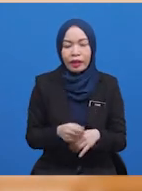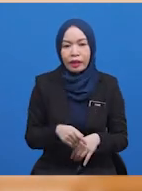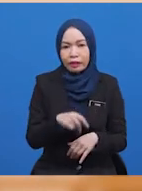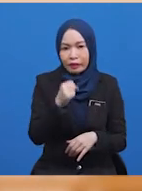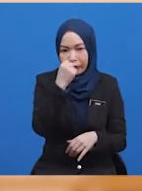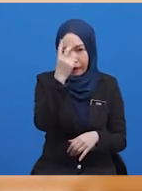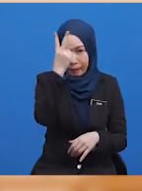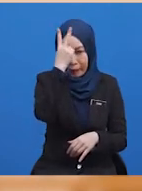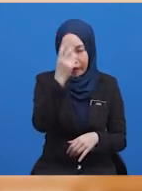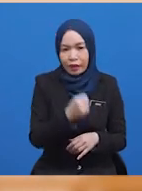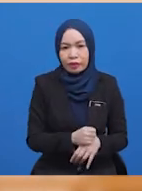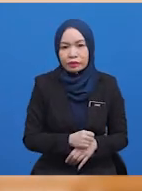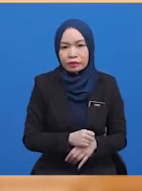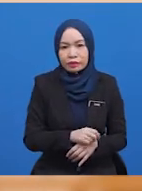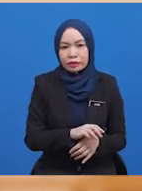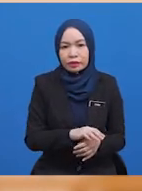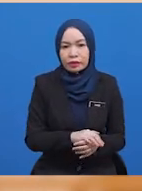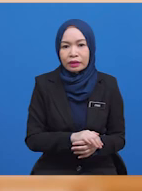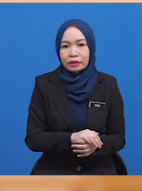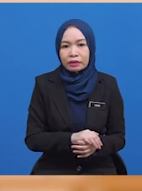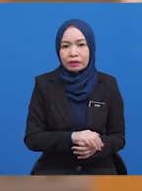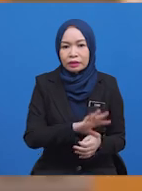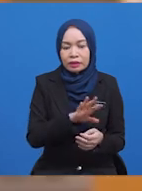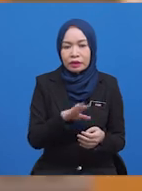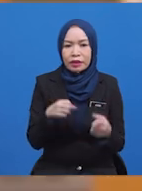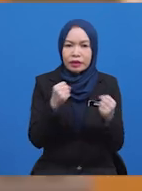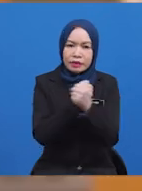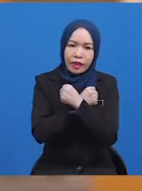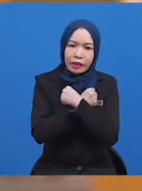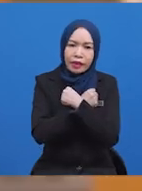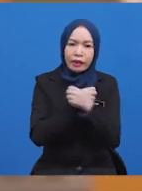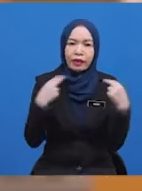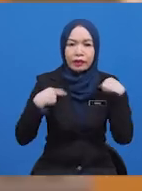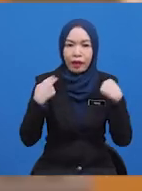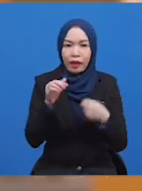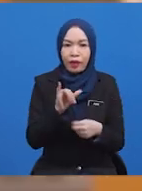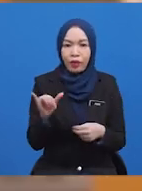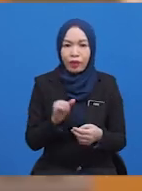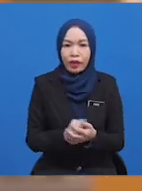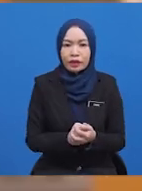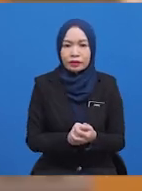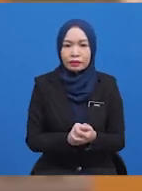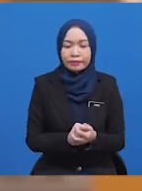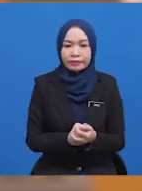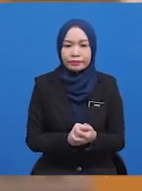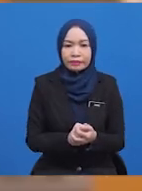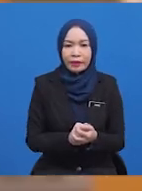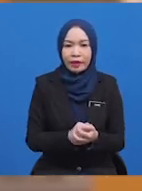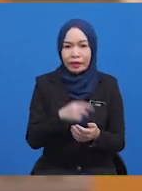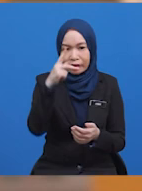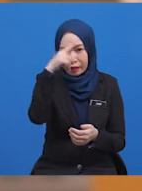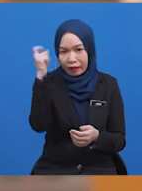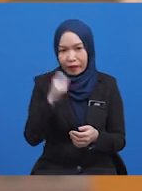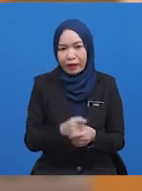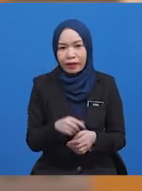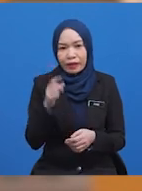akan ke-22 hewan peliharaannya itu kerana melalui hewan itulah dia belajar